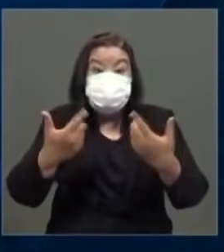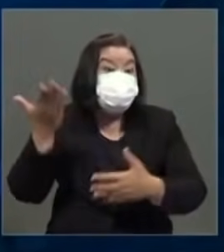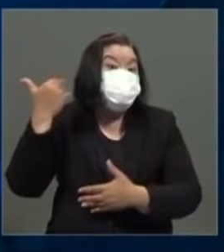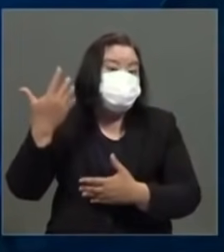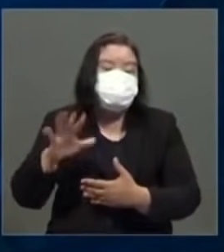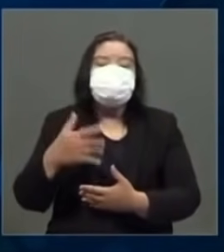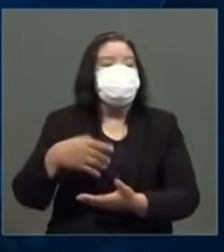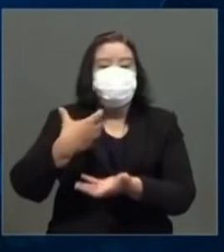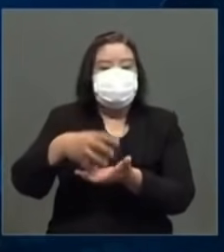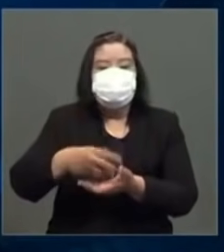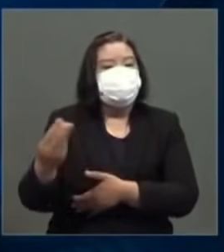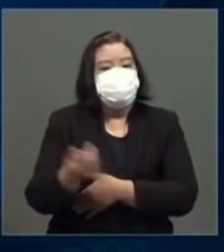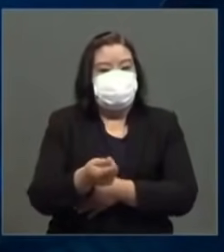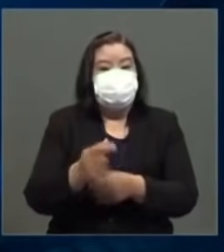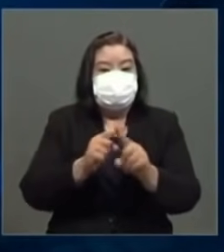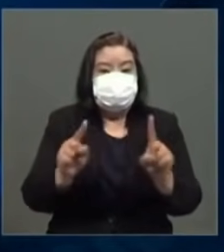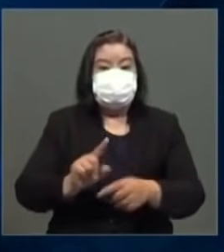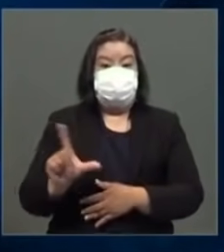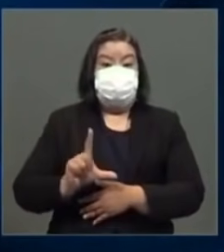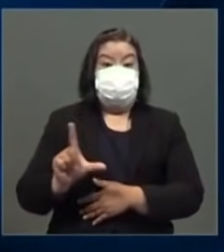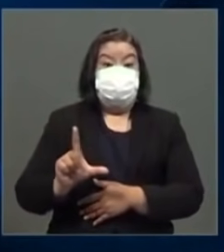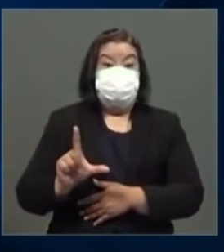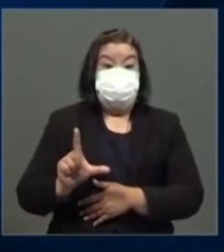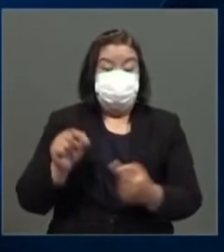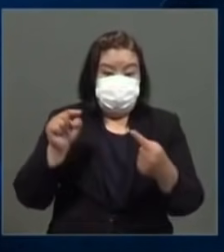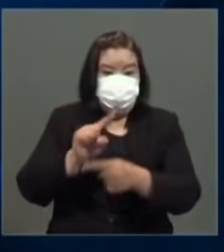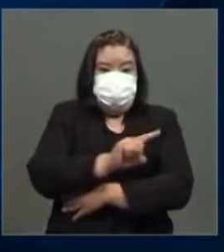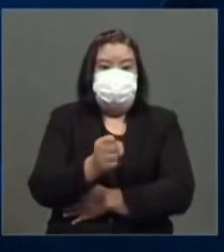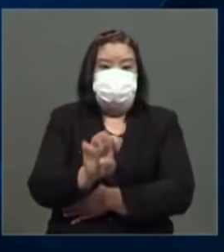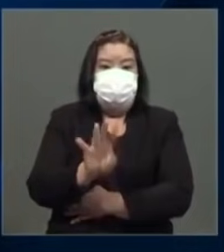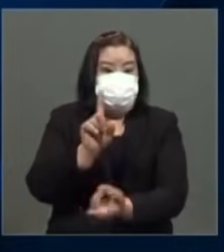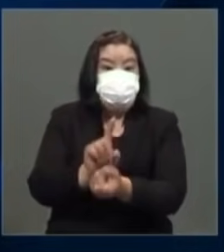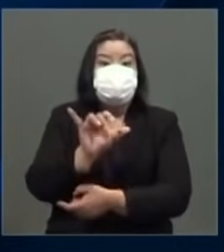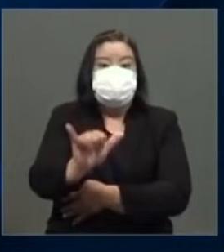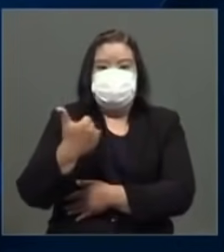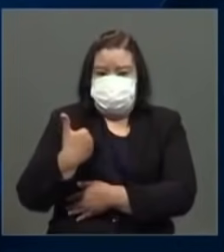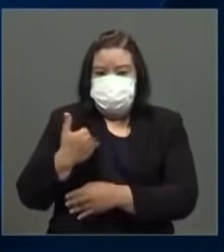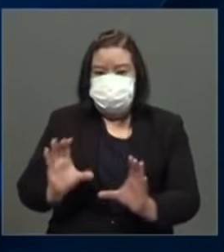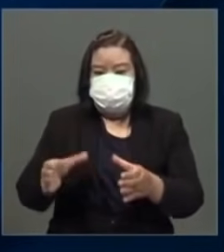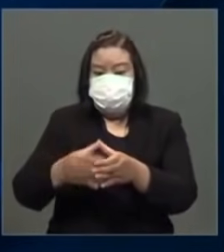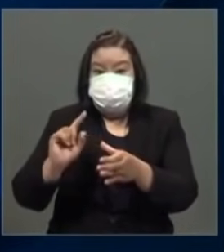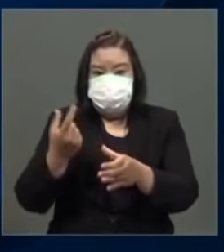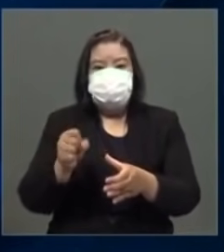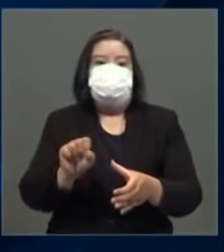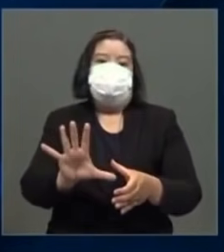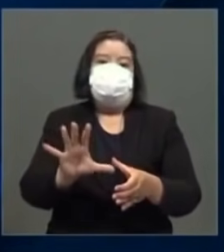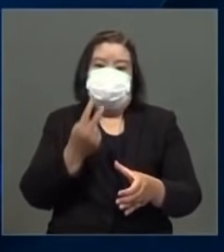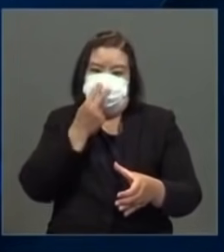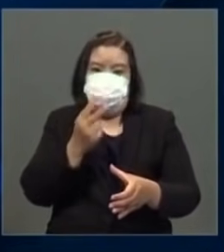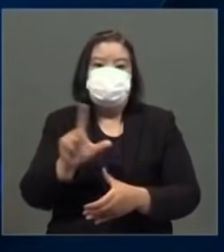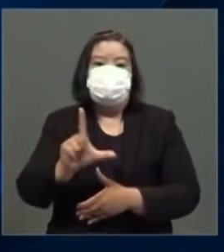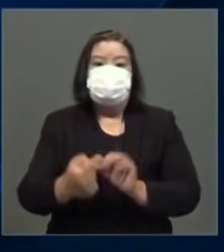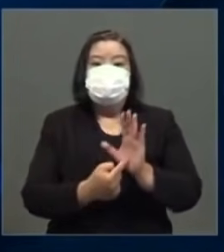วส่วนสีเหลืองที่ไม่พบภายใน14วันก็จะมีอีก15คลัสเตอร์นะครับที่เป็นแผ่นสีเหลืองนี้ก็จะ